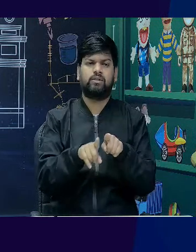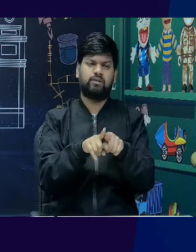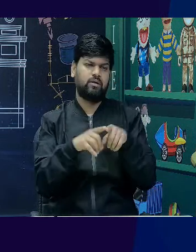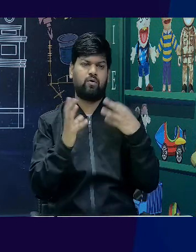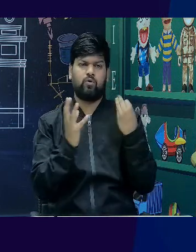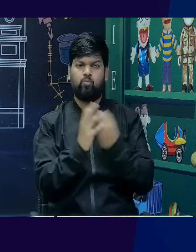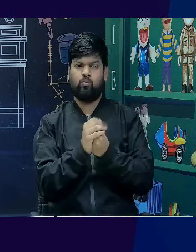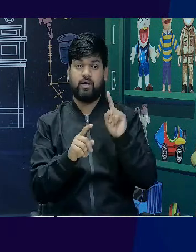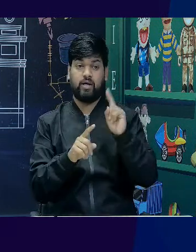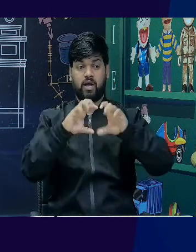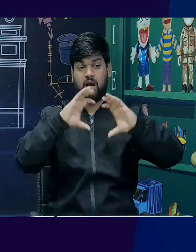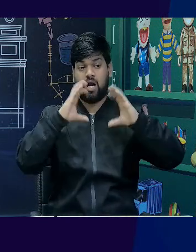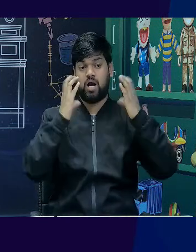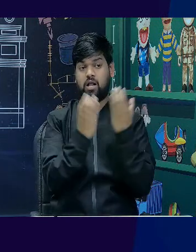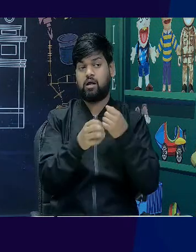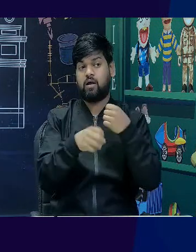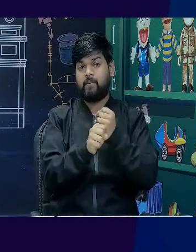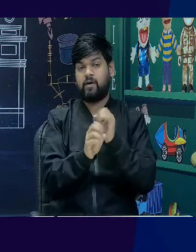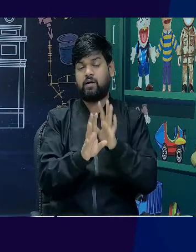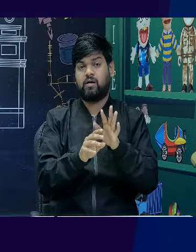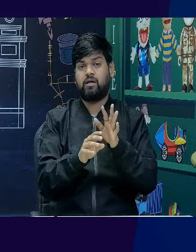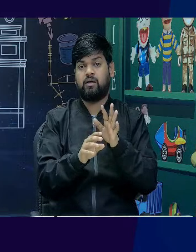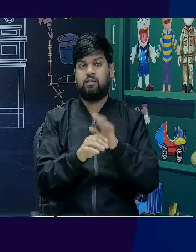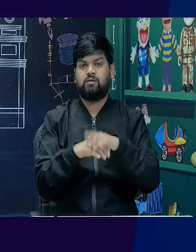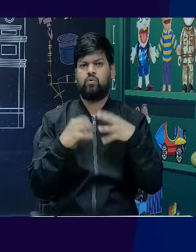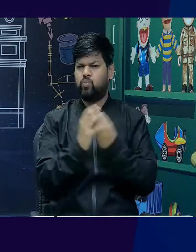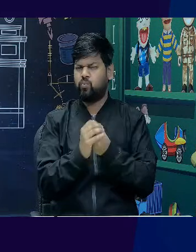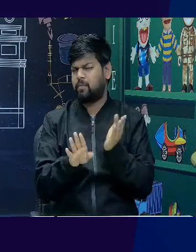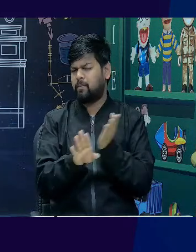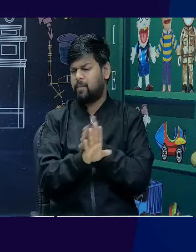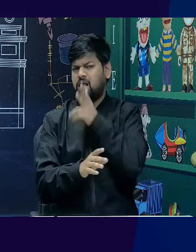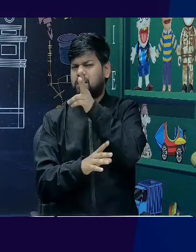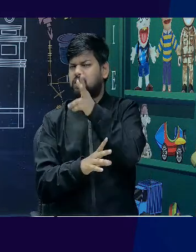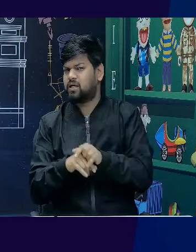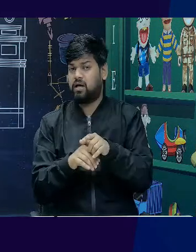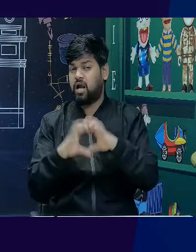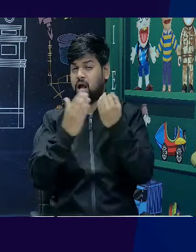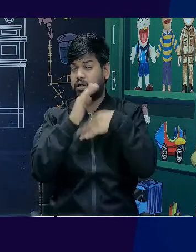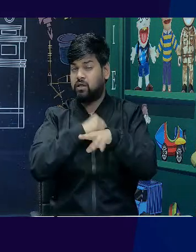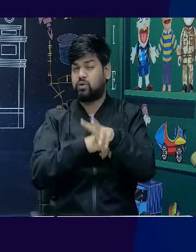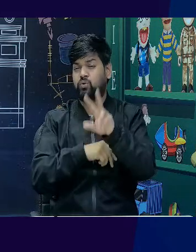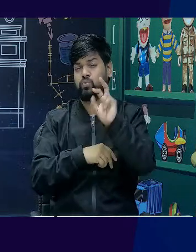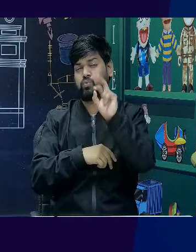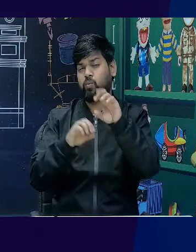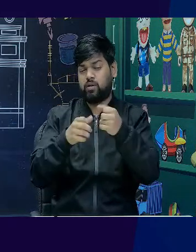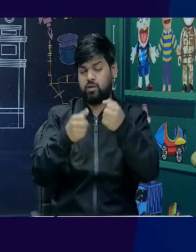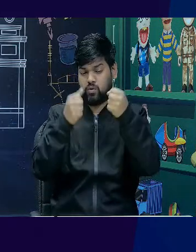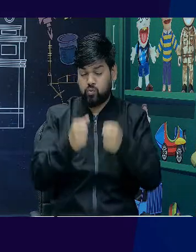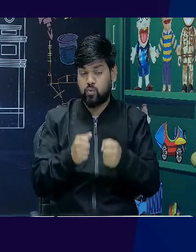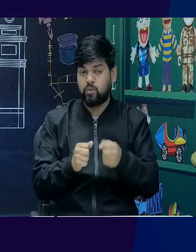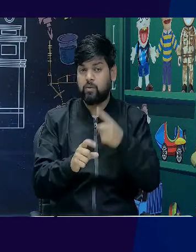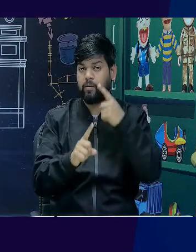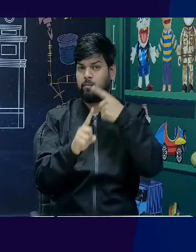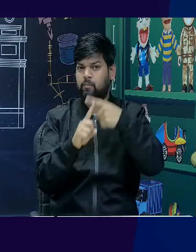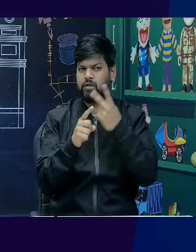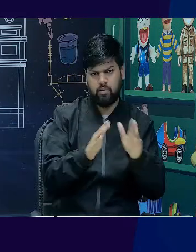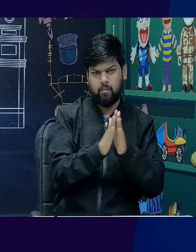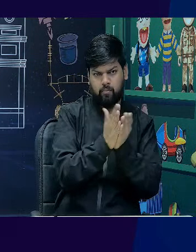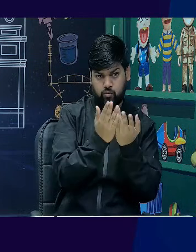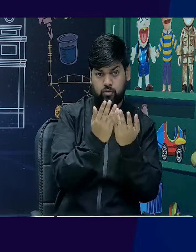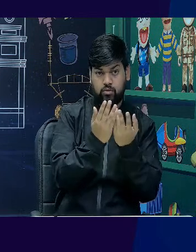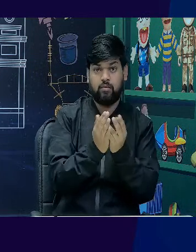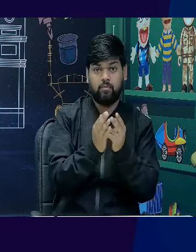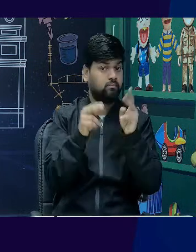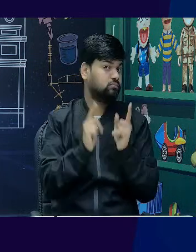रिक्वायर 20 desks in this classroom. I require these many books for my students. So state has a different financial